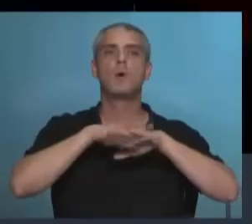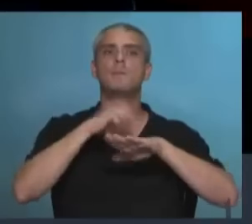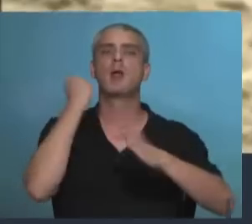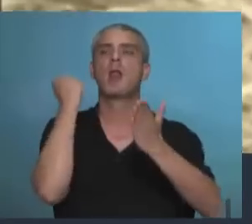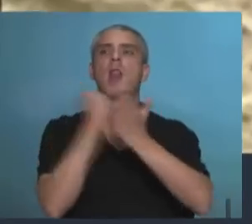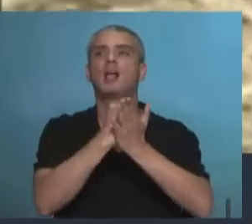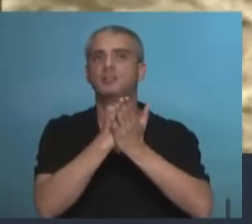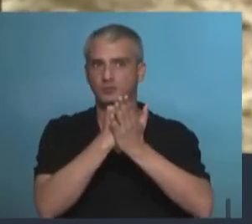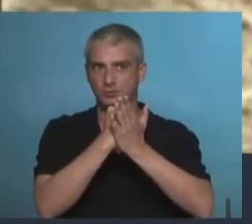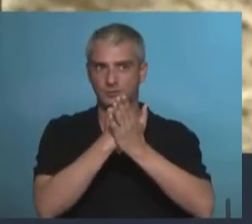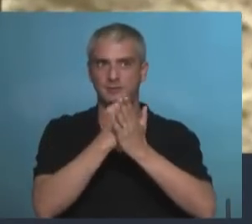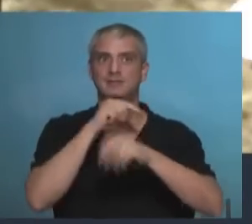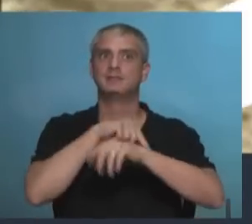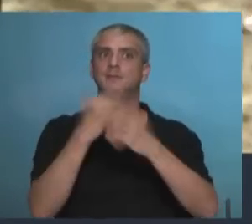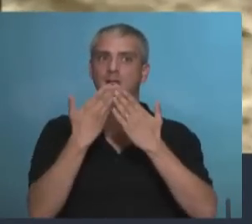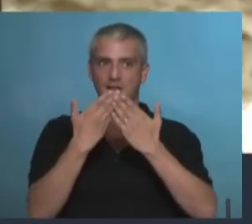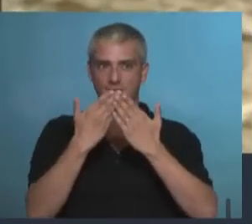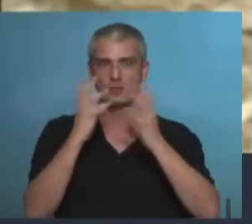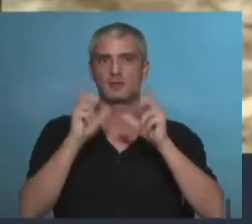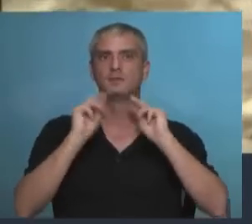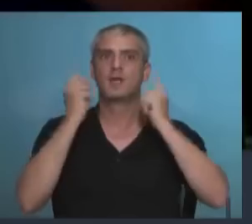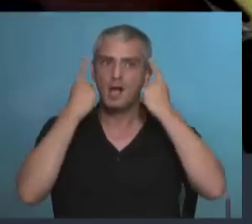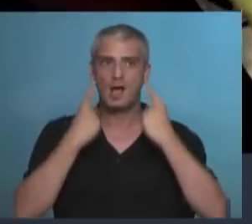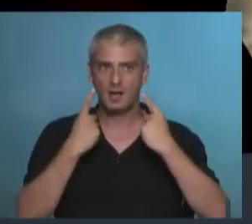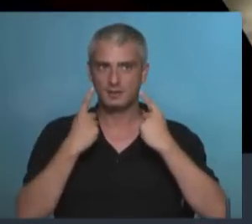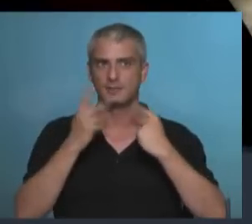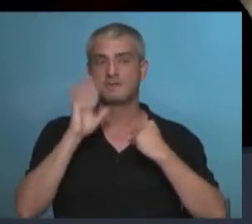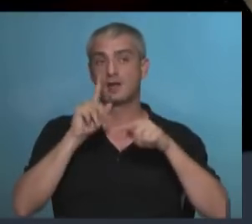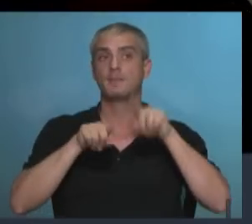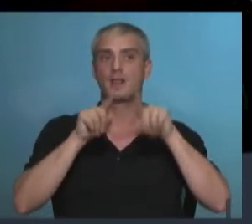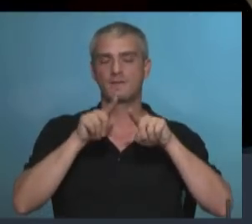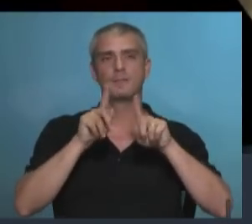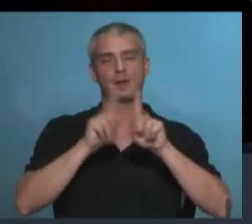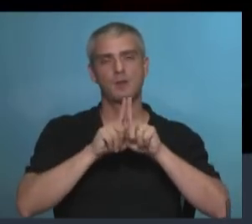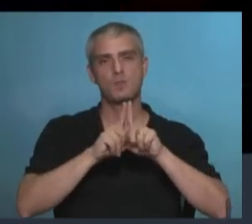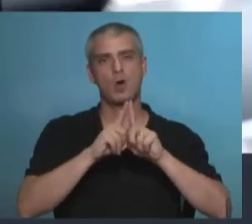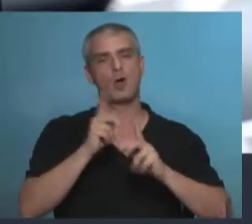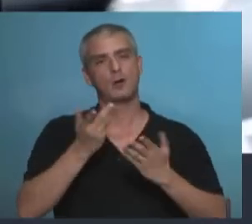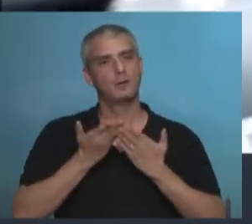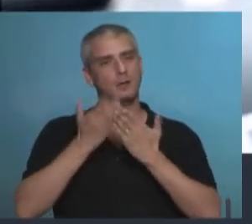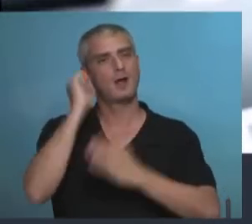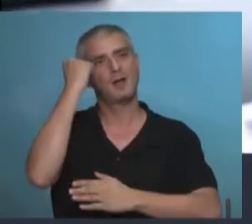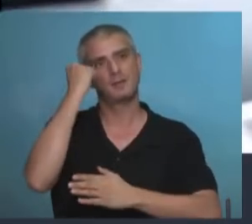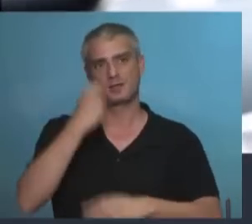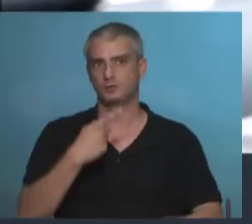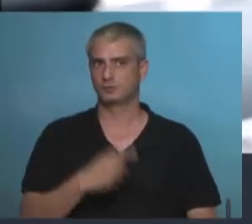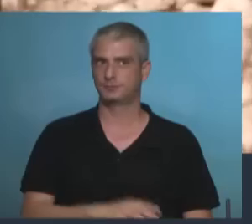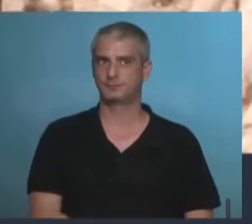כשרות, זמני תפילות והעולם החרדי, וגם לפעמים קצת משק איתש. ואין בו עם קוד